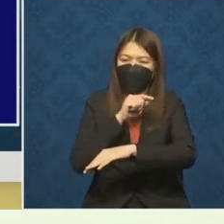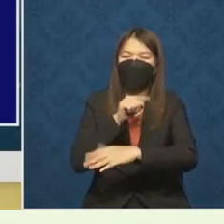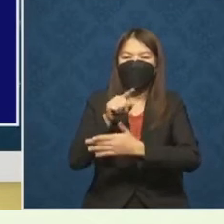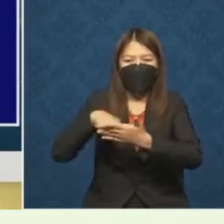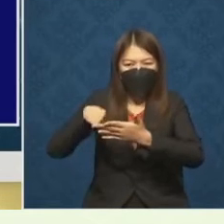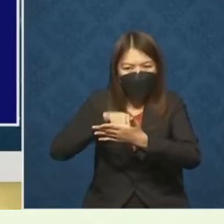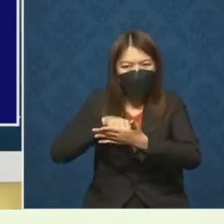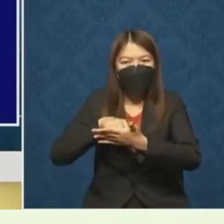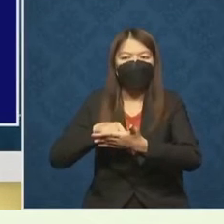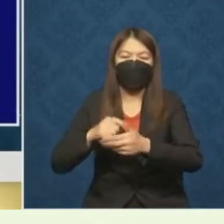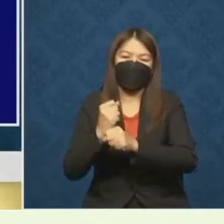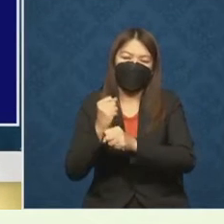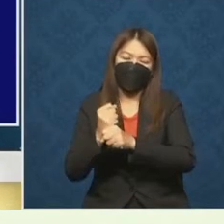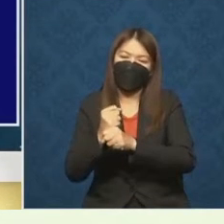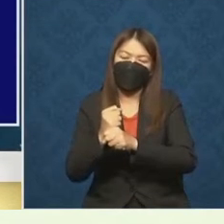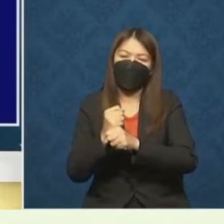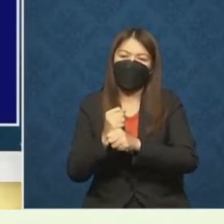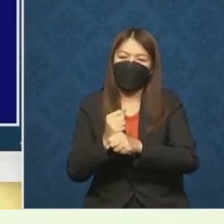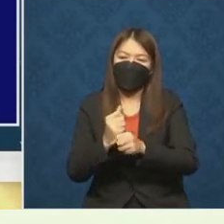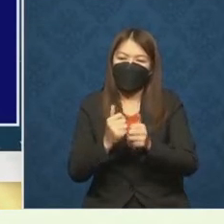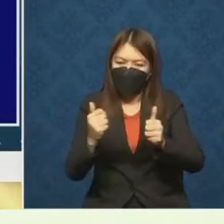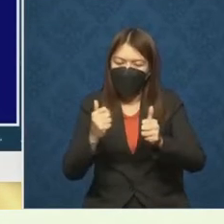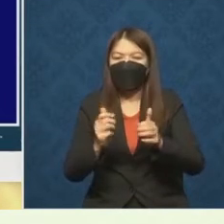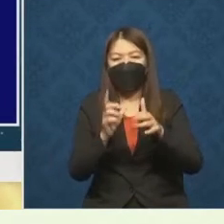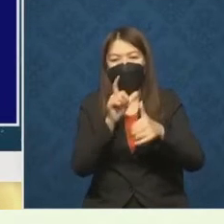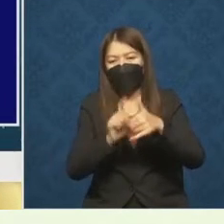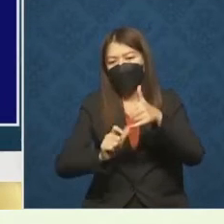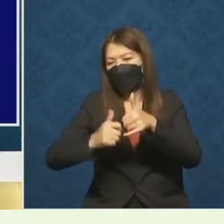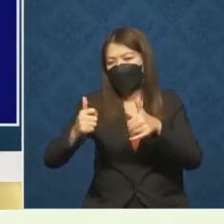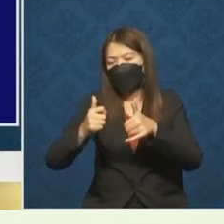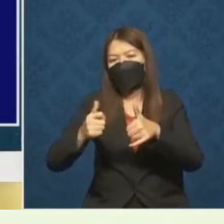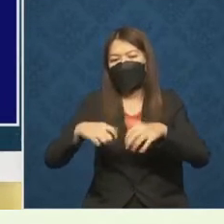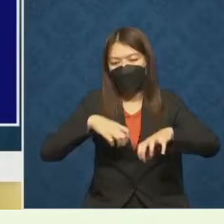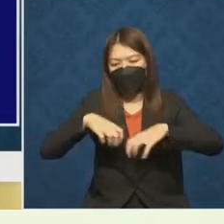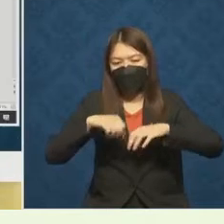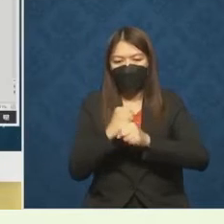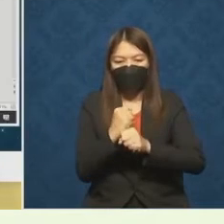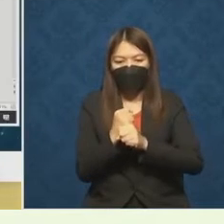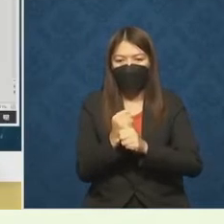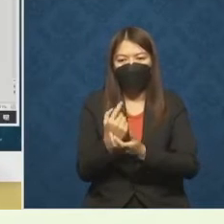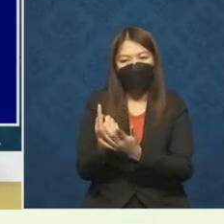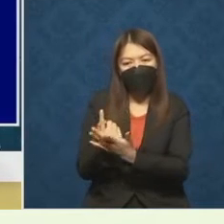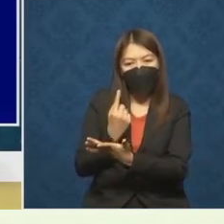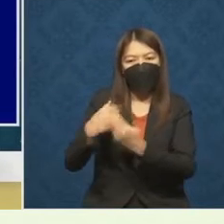ะครับทำให้ไม่ได้คนดีเข้าสภานะครับส